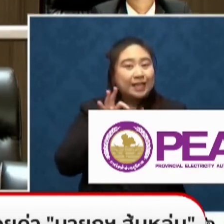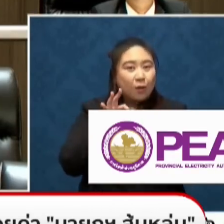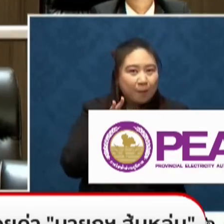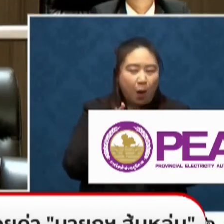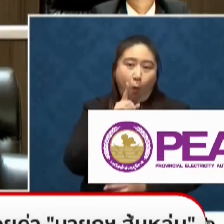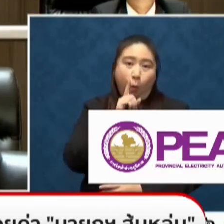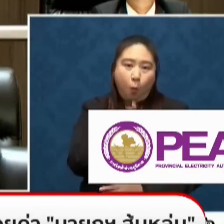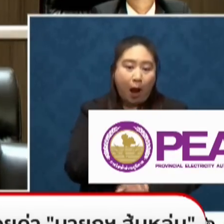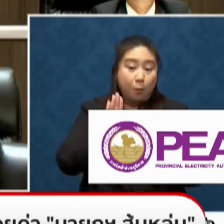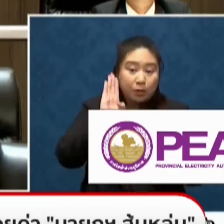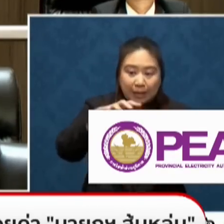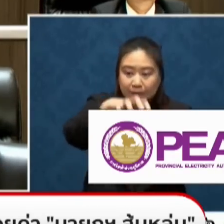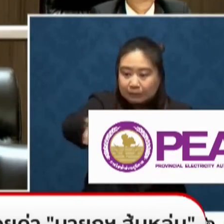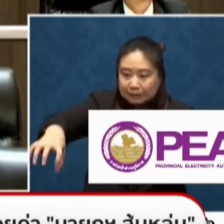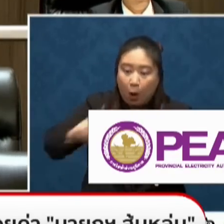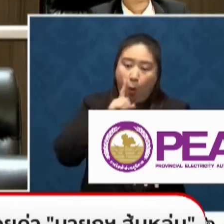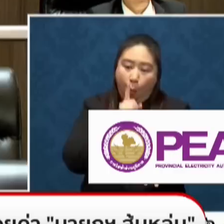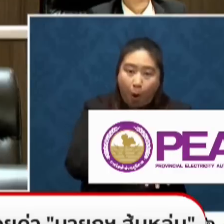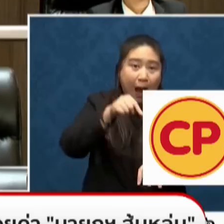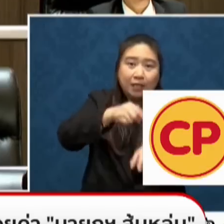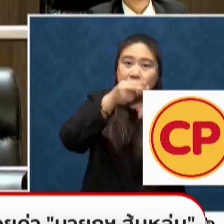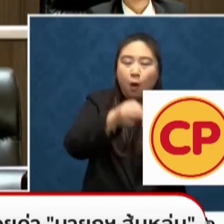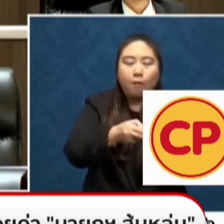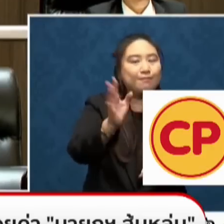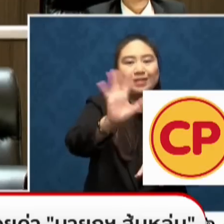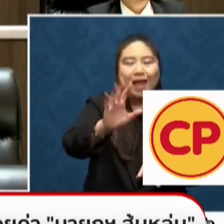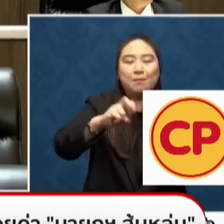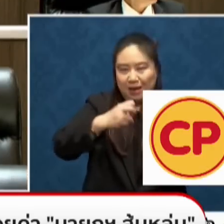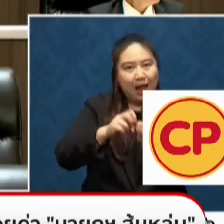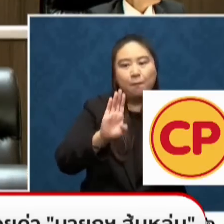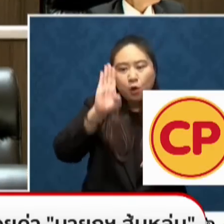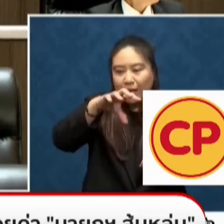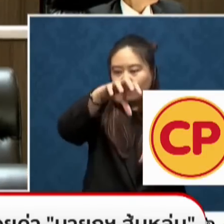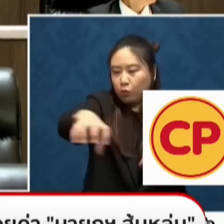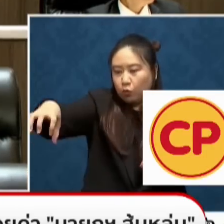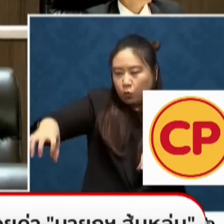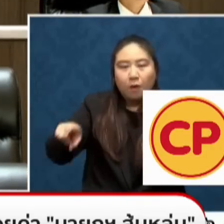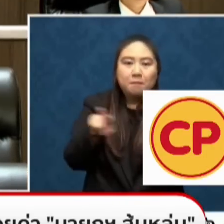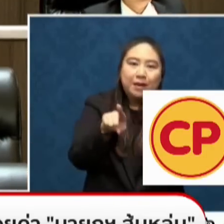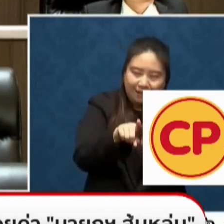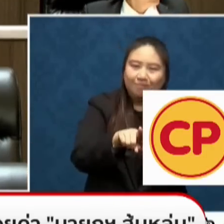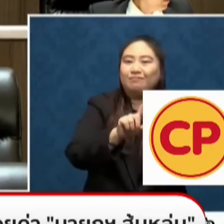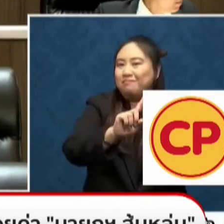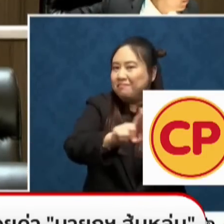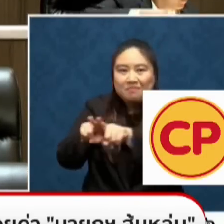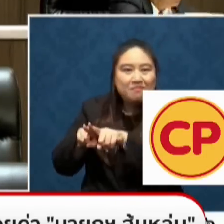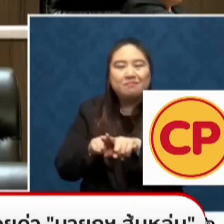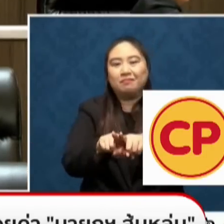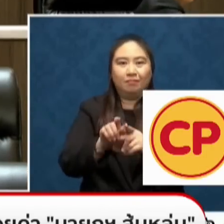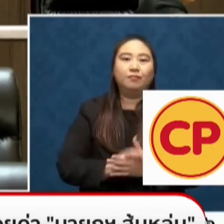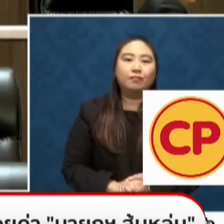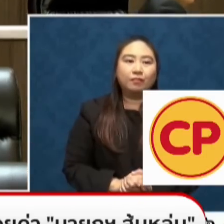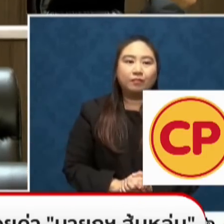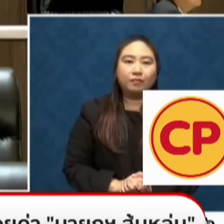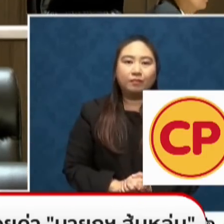านมีเรื่องของปัญหาค่าใช้จ่ายในการขึ้นทะเบียนแรงงานข้ามชาติสูงเกินไปรวมไปถึงการละเมิดสิทธิมนุษยชนในแรงงานข้าม